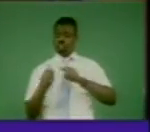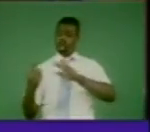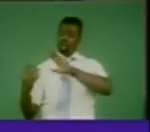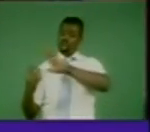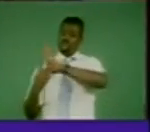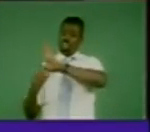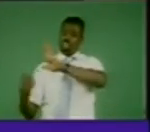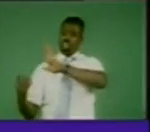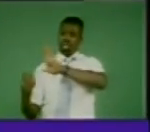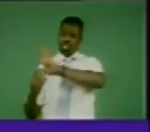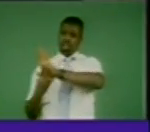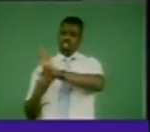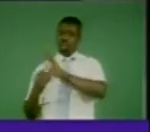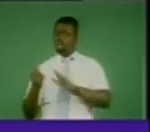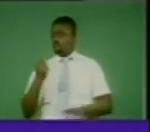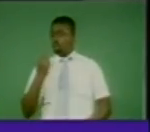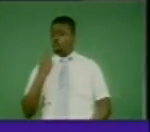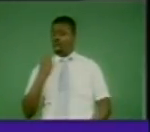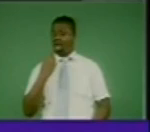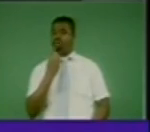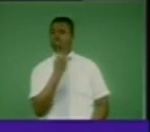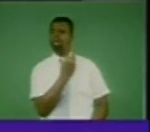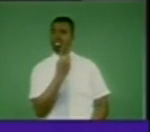ya 199 zina kura mbili kila moja.